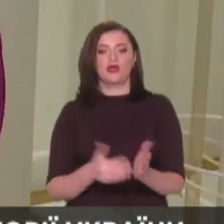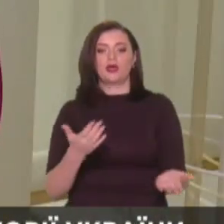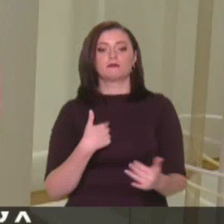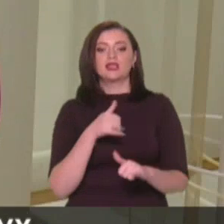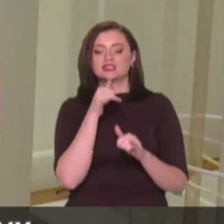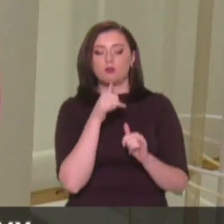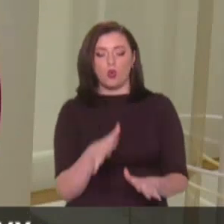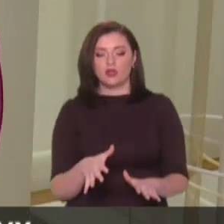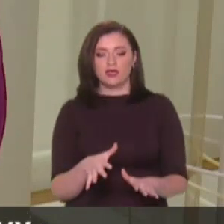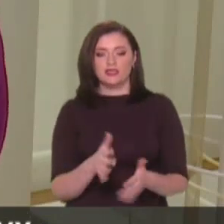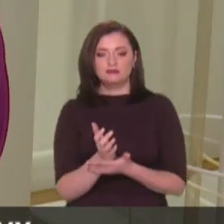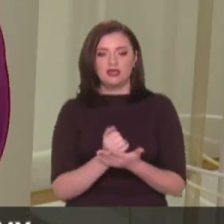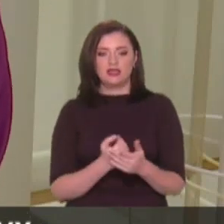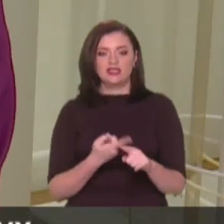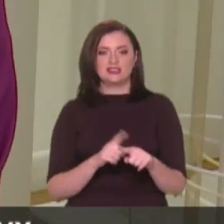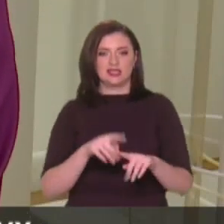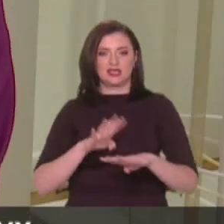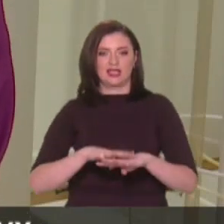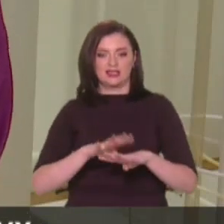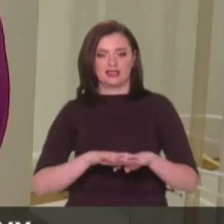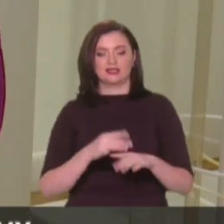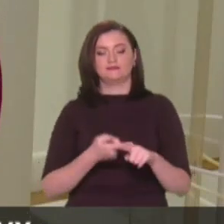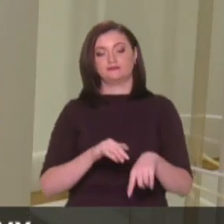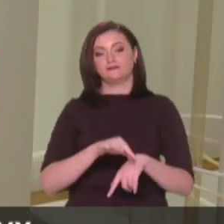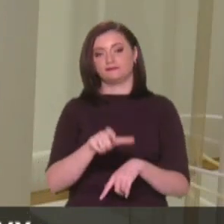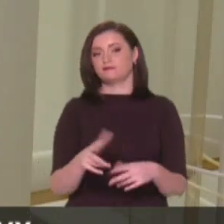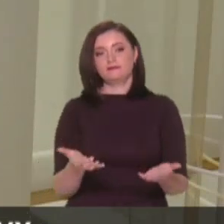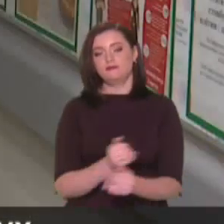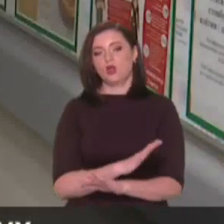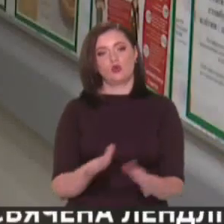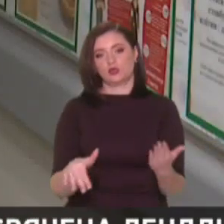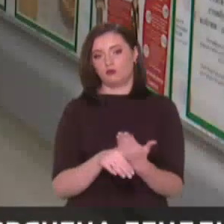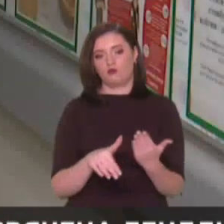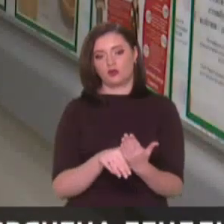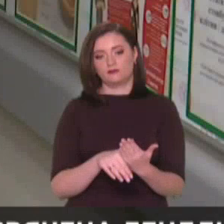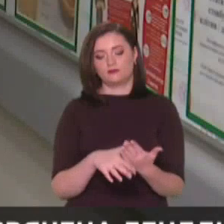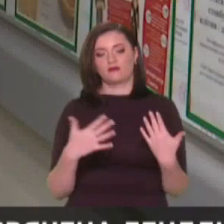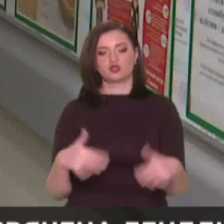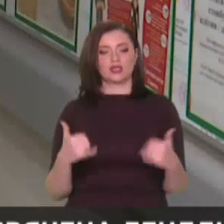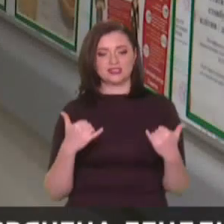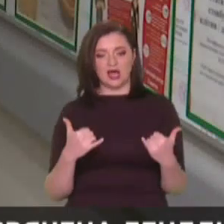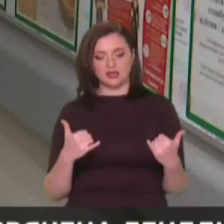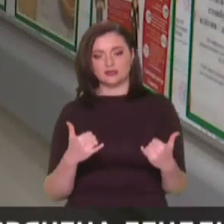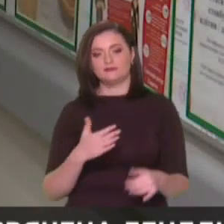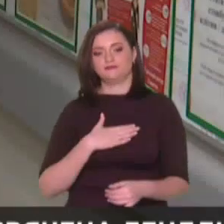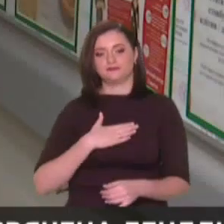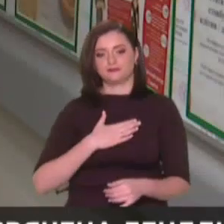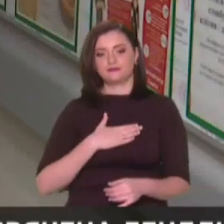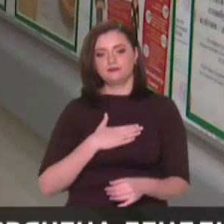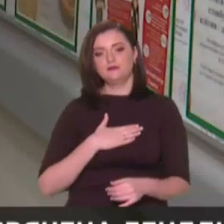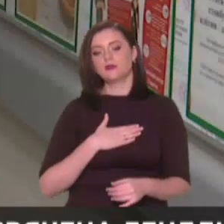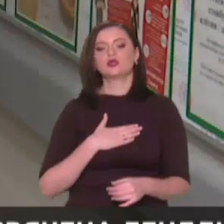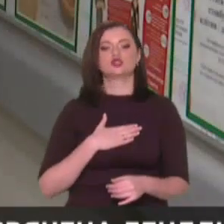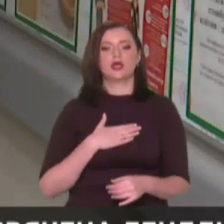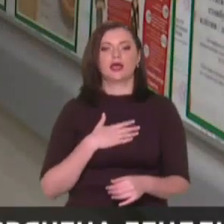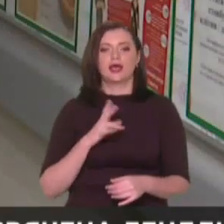змогли зберігати ці клітини, ці пацієнти не отримували б допомоги. Вже зараз наші